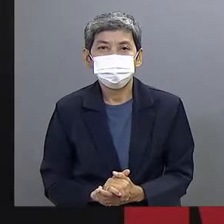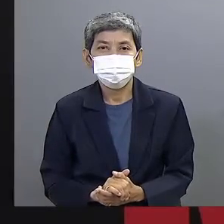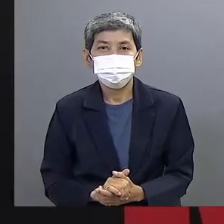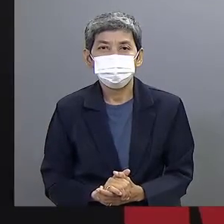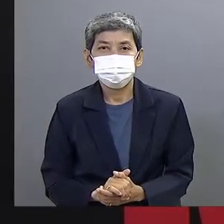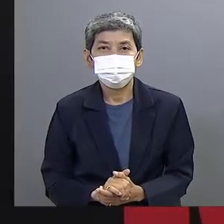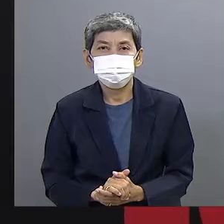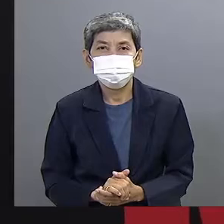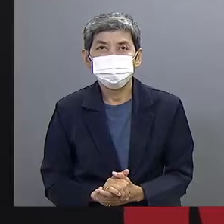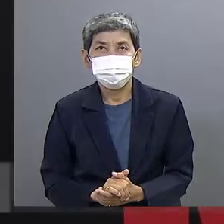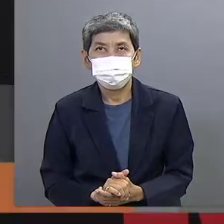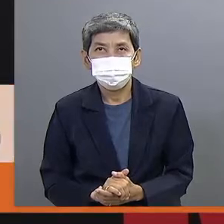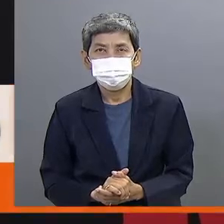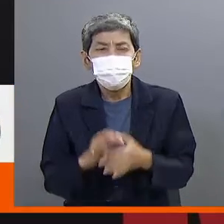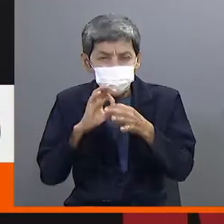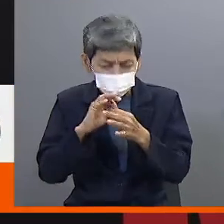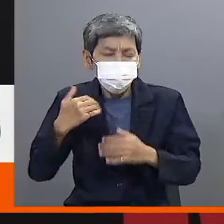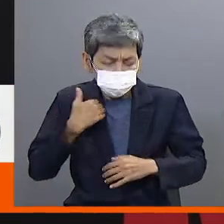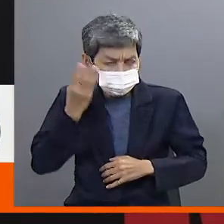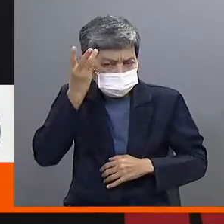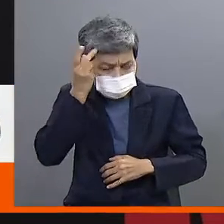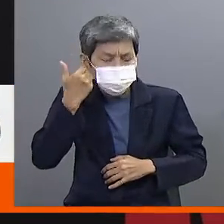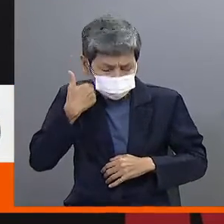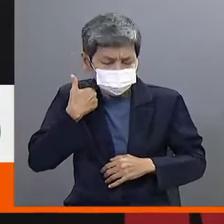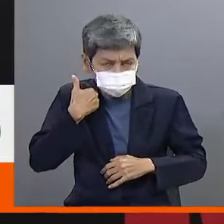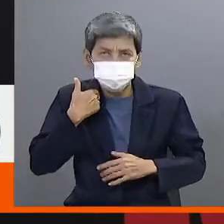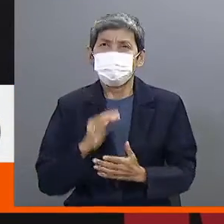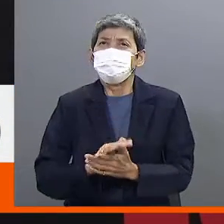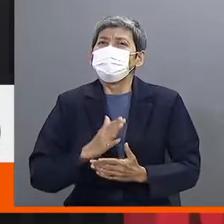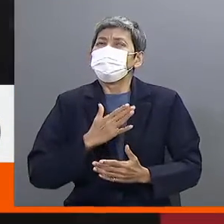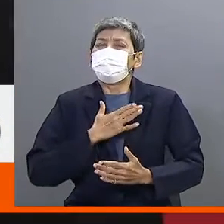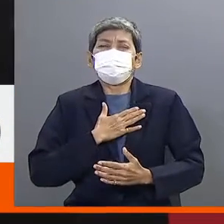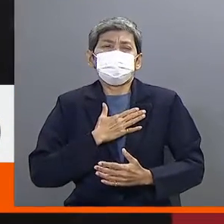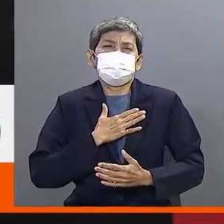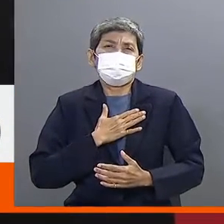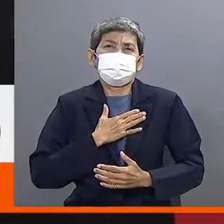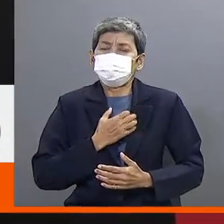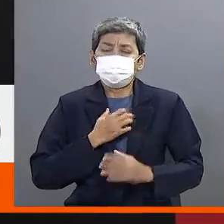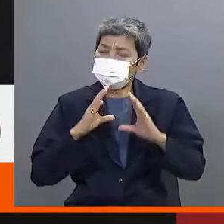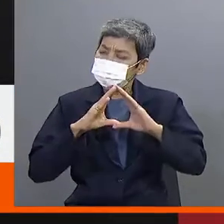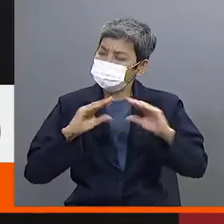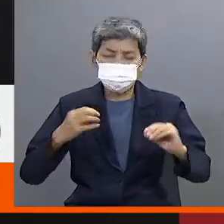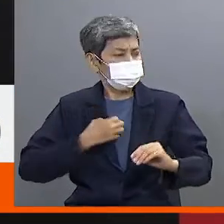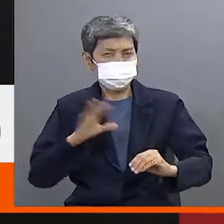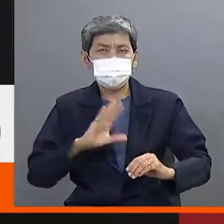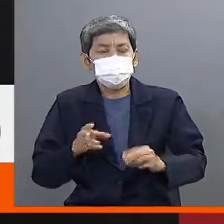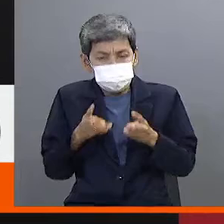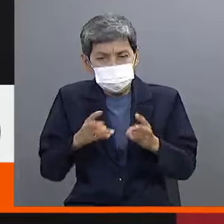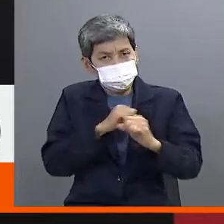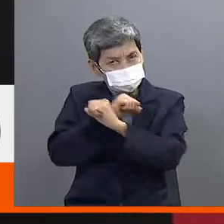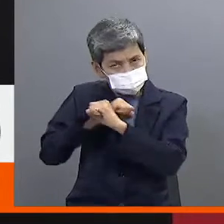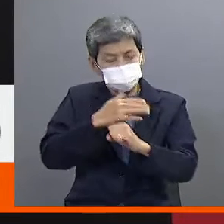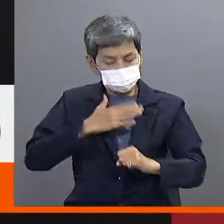กังวลบ้างครับเพราะว่าก็ไม่อยากให้กลับไปเงียบเหงาเหมือนเดิมมีวิธีการจัดการมีวิธีการดูแลตัวเ